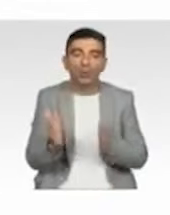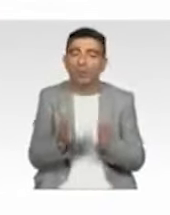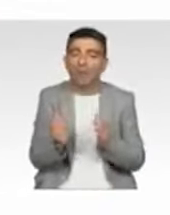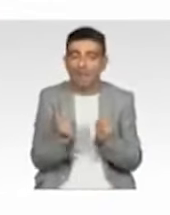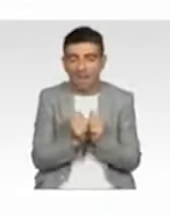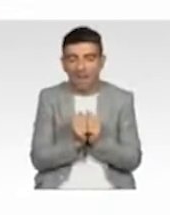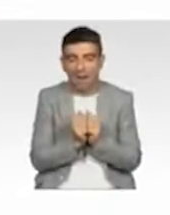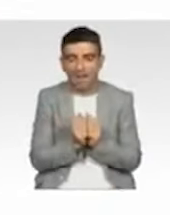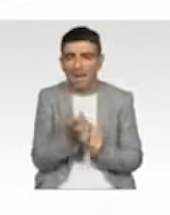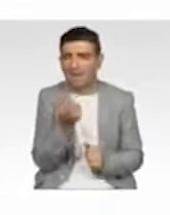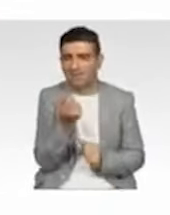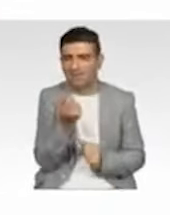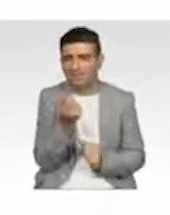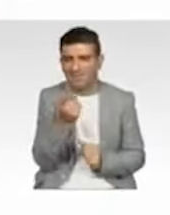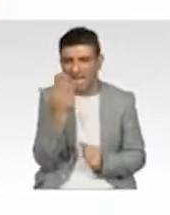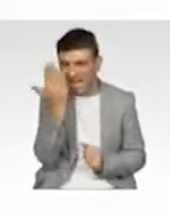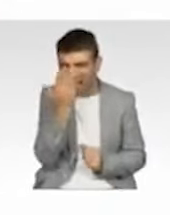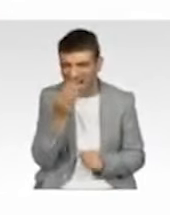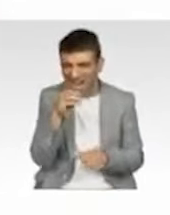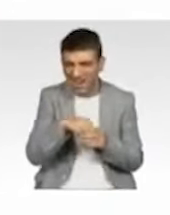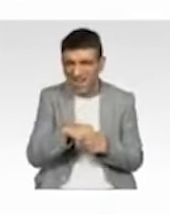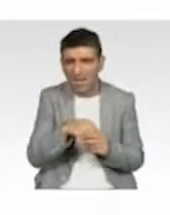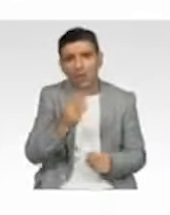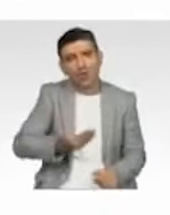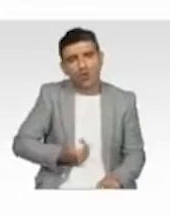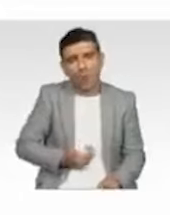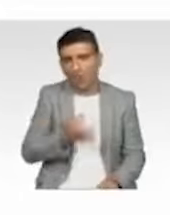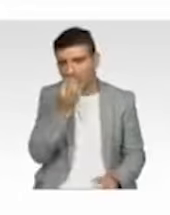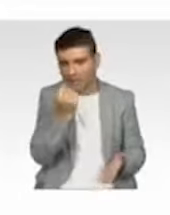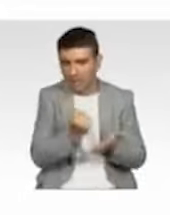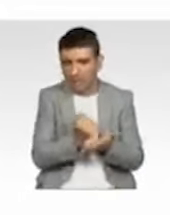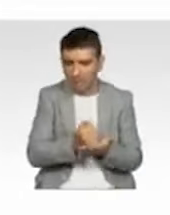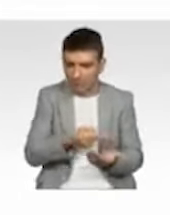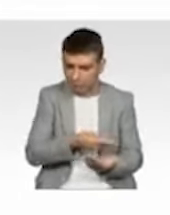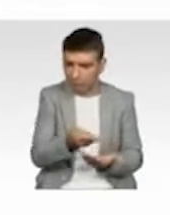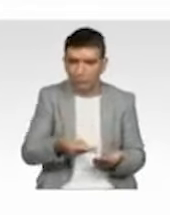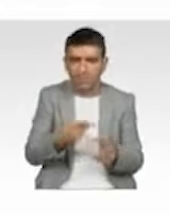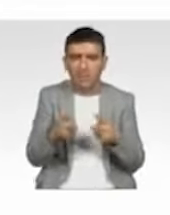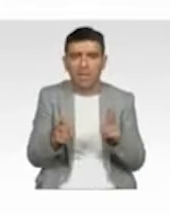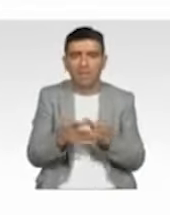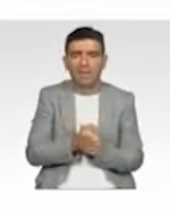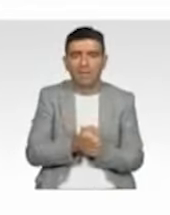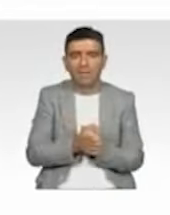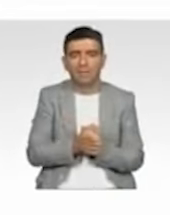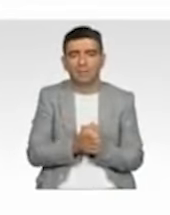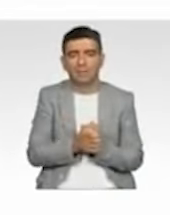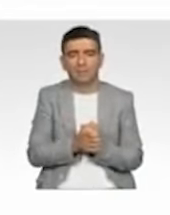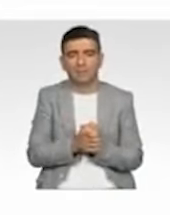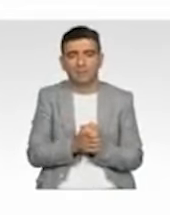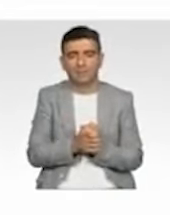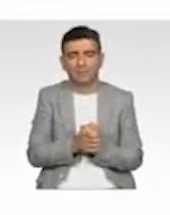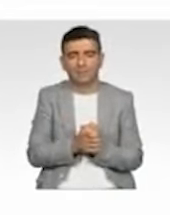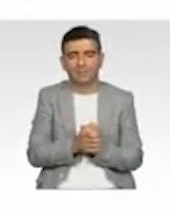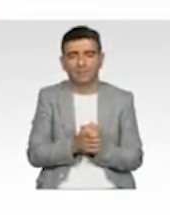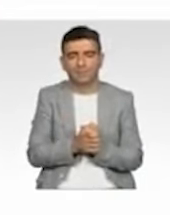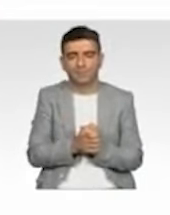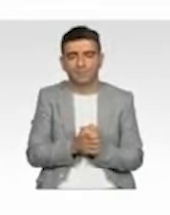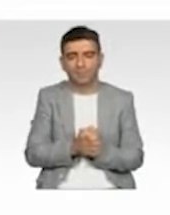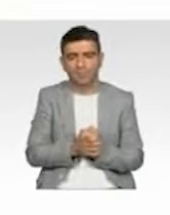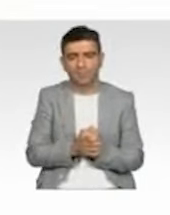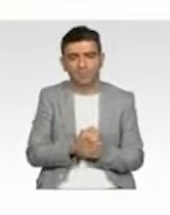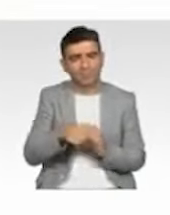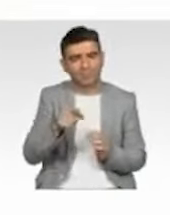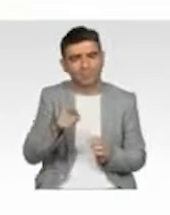beraber. Biraz koyu yaparlarsa üzerine yoğurt sarımsak da döküyorlar. Hı hı. Sonra tuzumdan atalım. Güzel. Göz